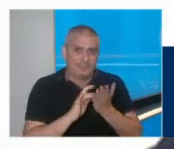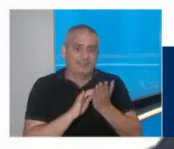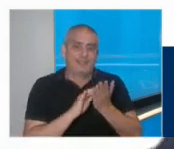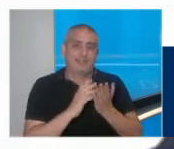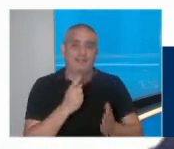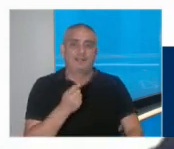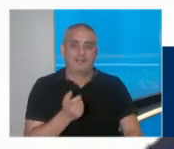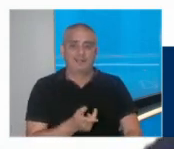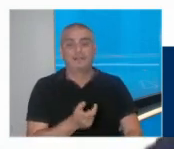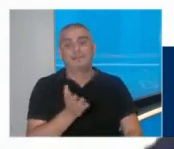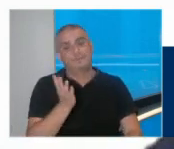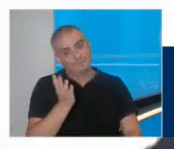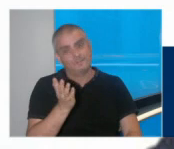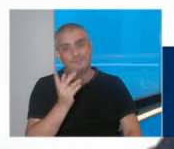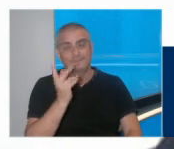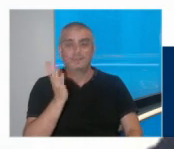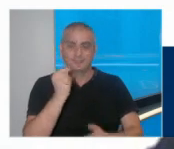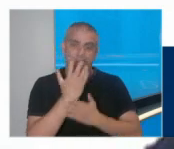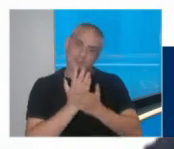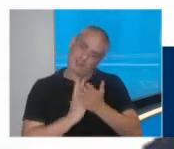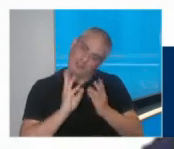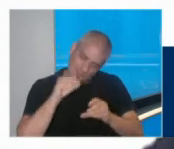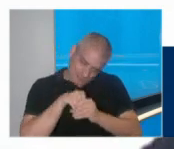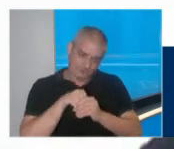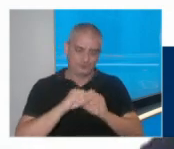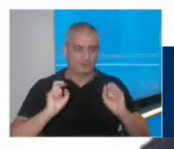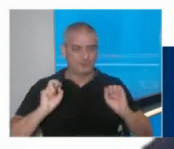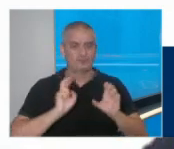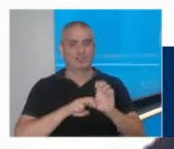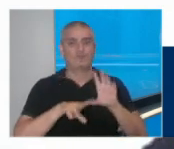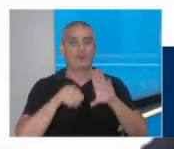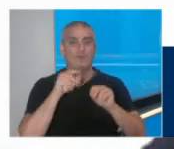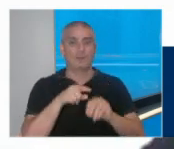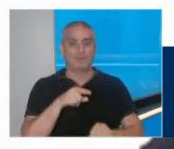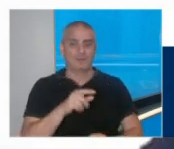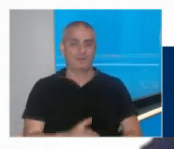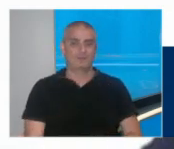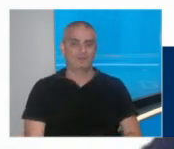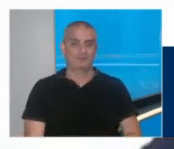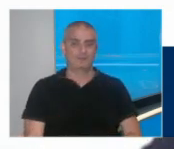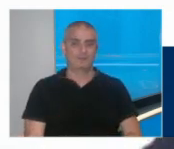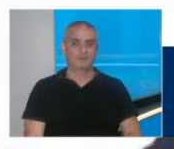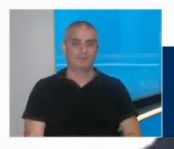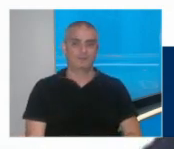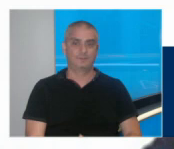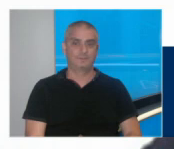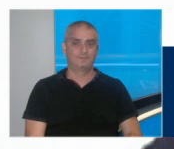דיגיטלי. שיקחו חלק, בוא נגיד ככה, בבחירות האלו. יש